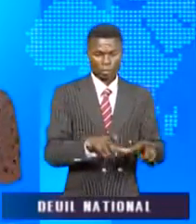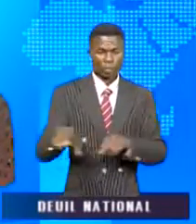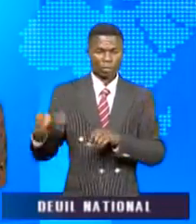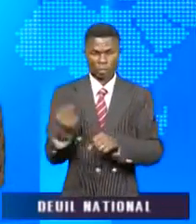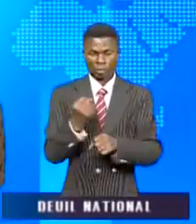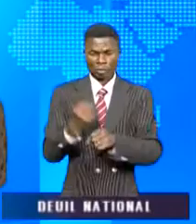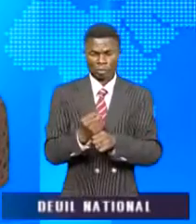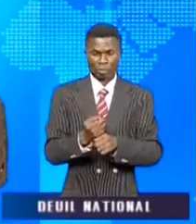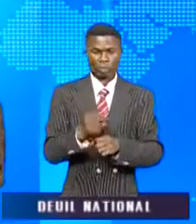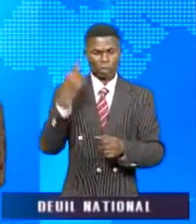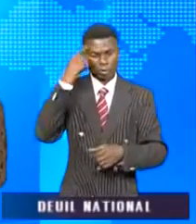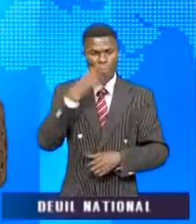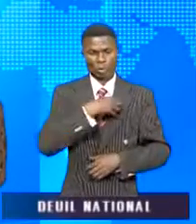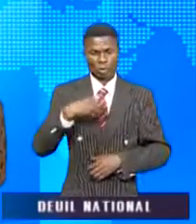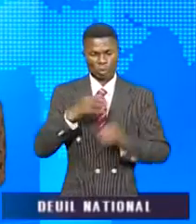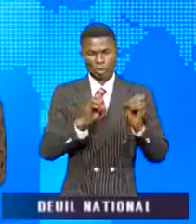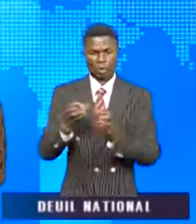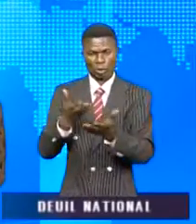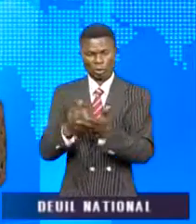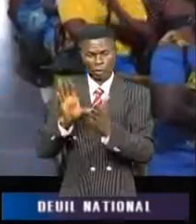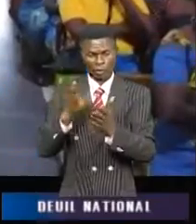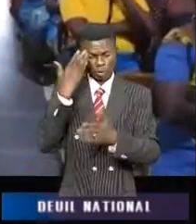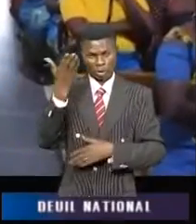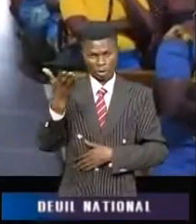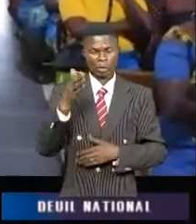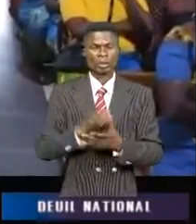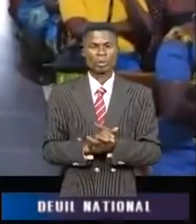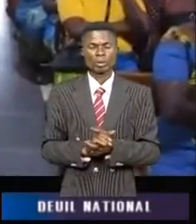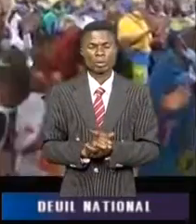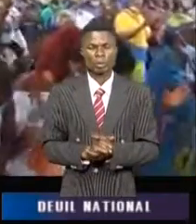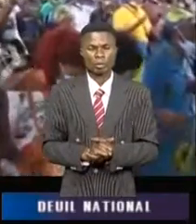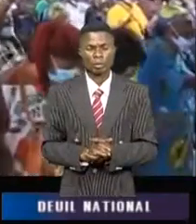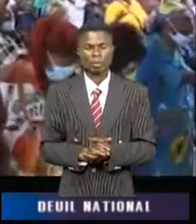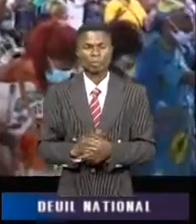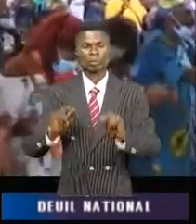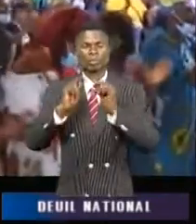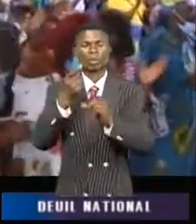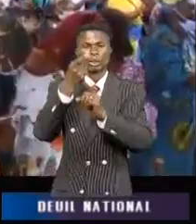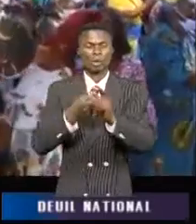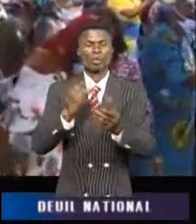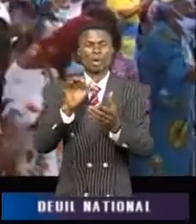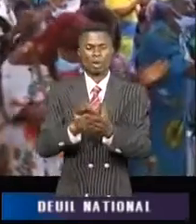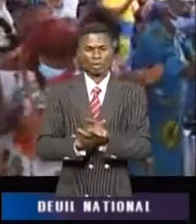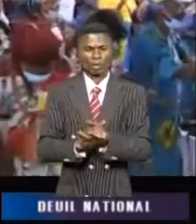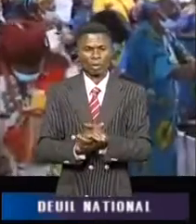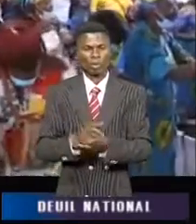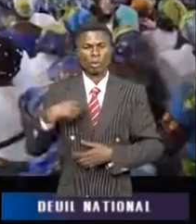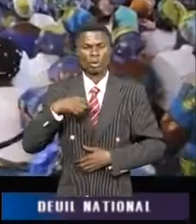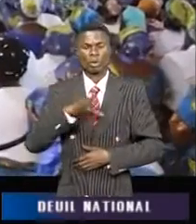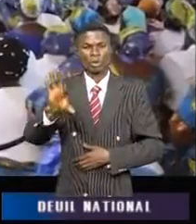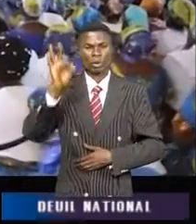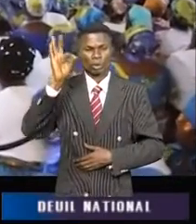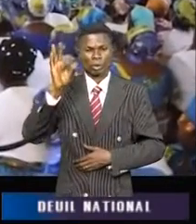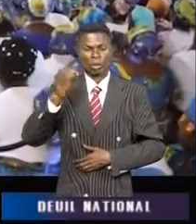activités liées à la femme ont été organisées. Regardez. C'est dans le cadre du mois de la femme que nous avons choisi